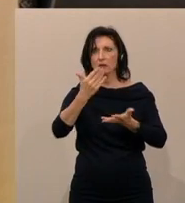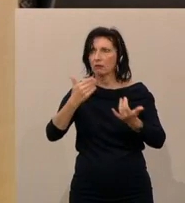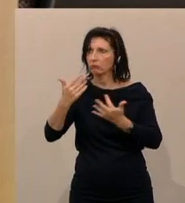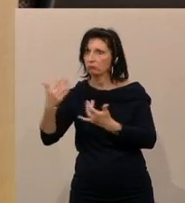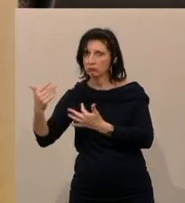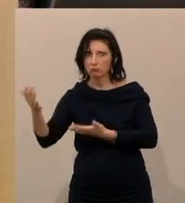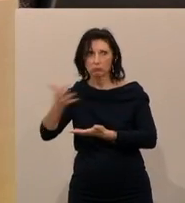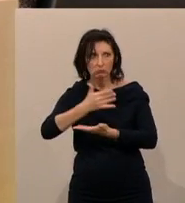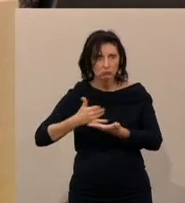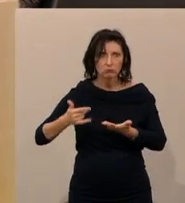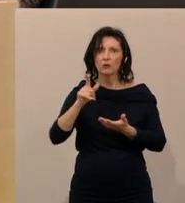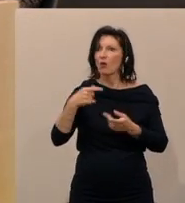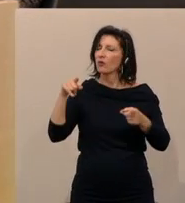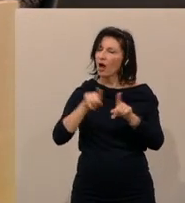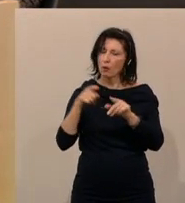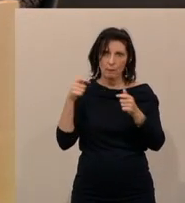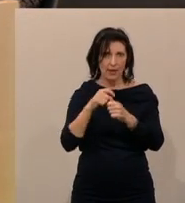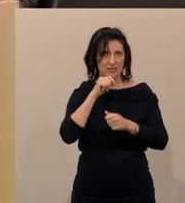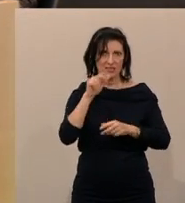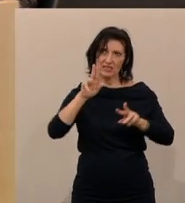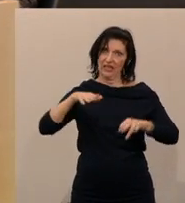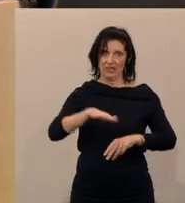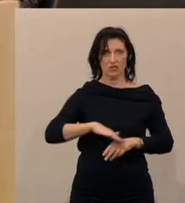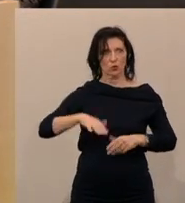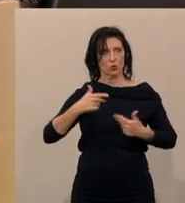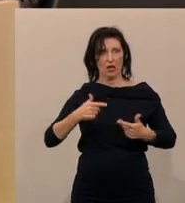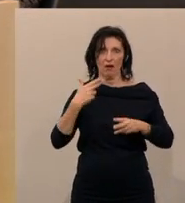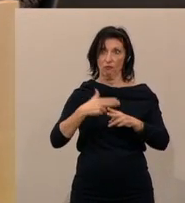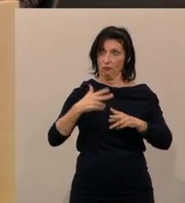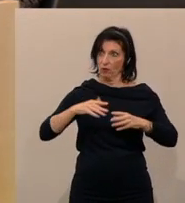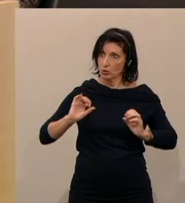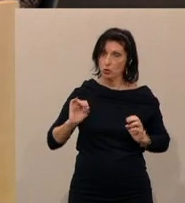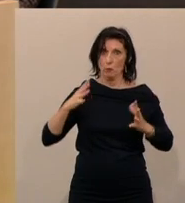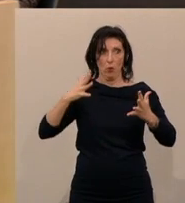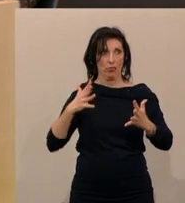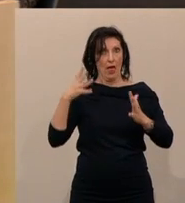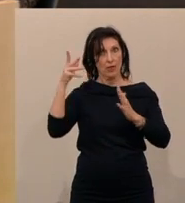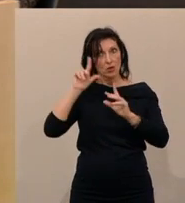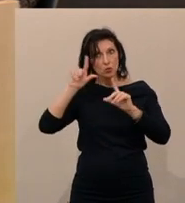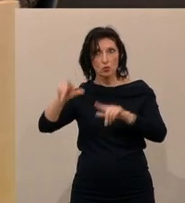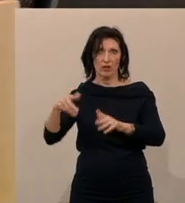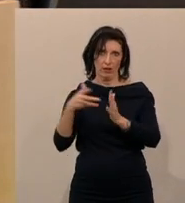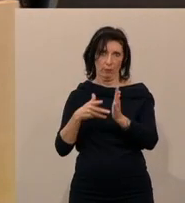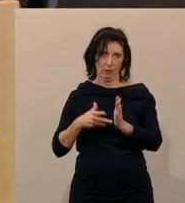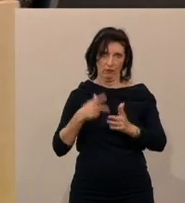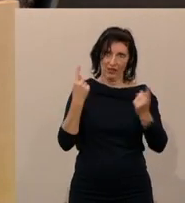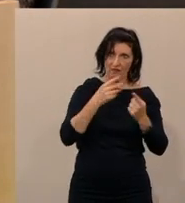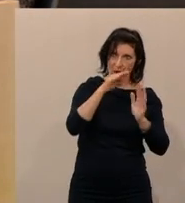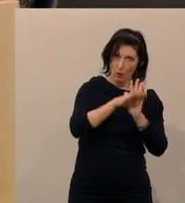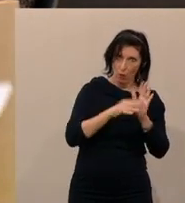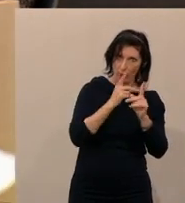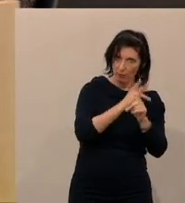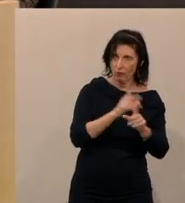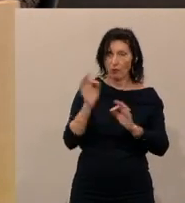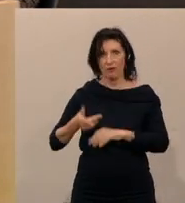und ist auch nicht geeignet, eine Rechtsgrundlage für eine Ad-hoc-Zuverlässigkeitsprüfung nach der Gewerbeordnung und dem Waffengesetz zu